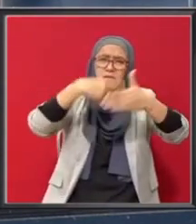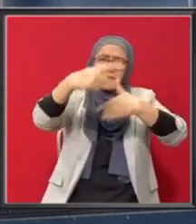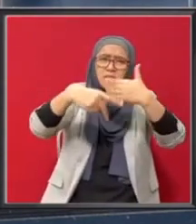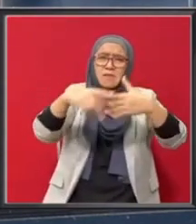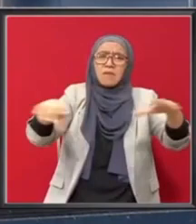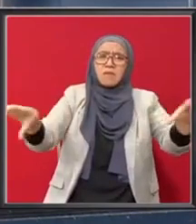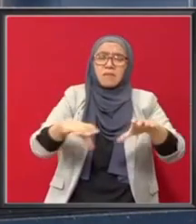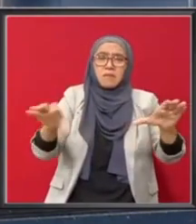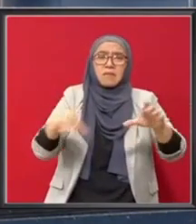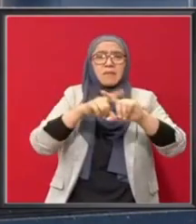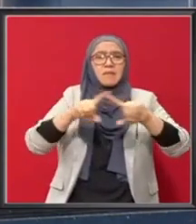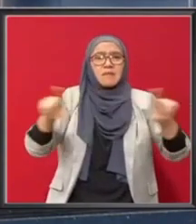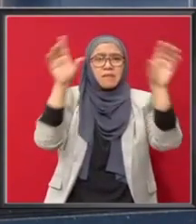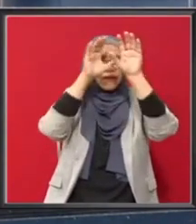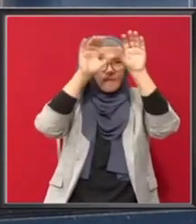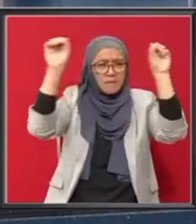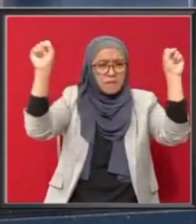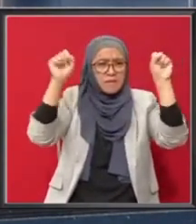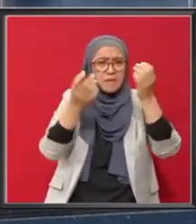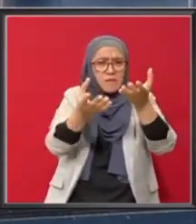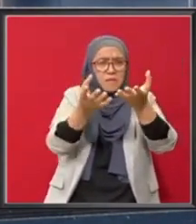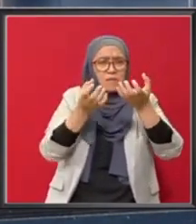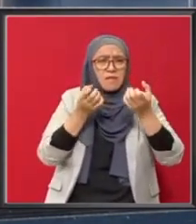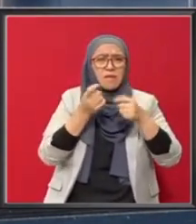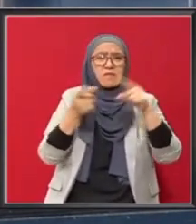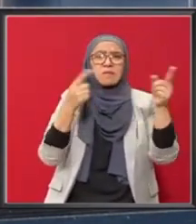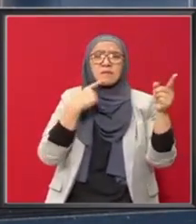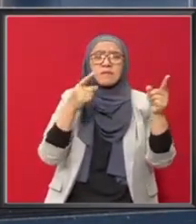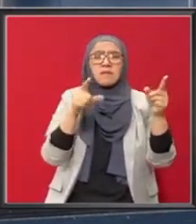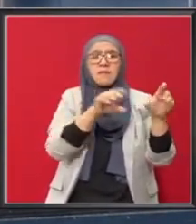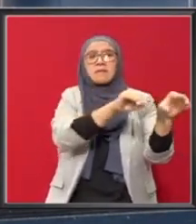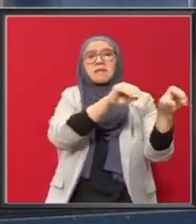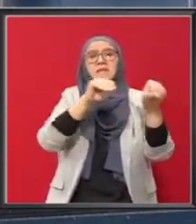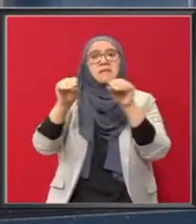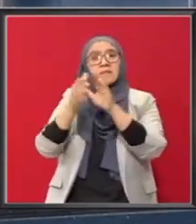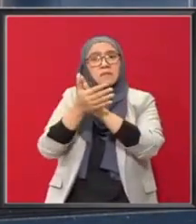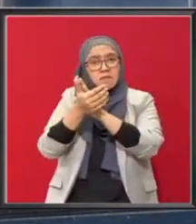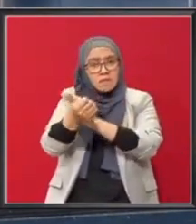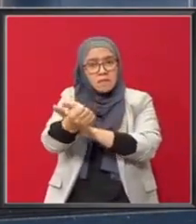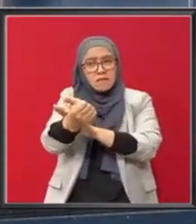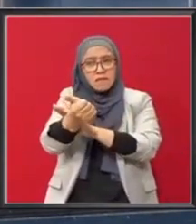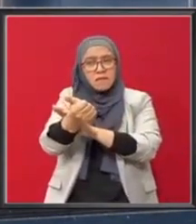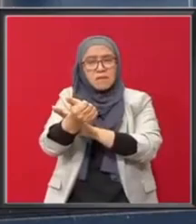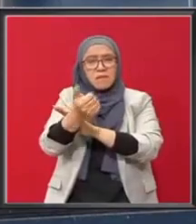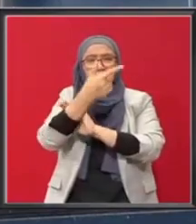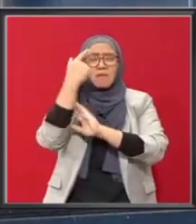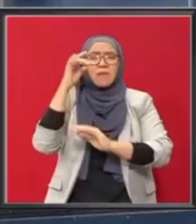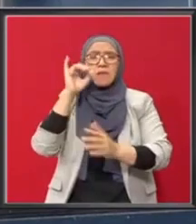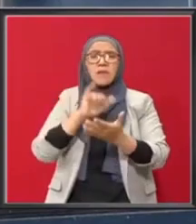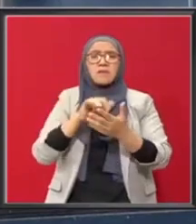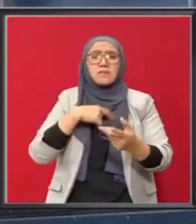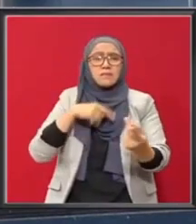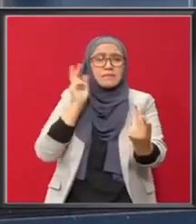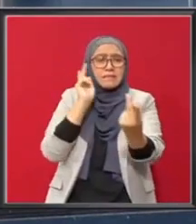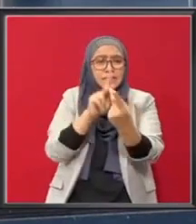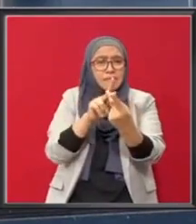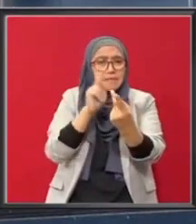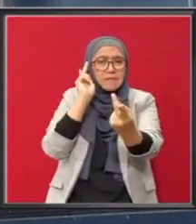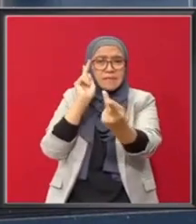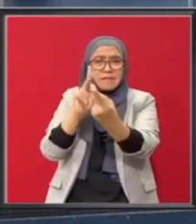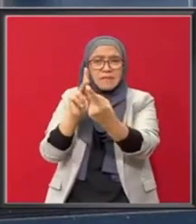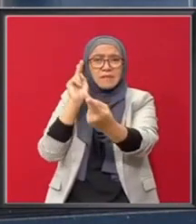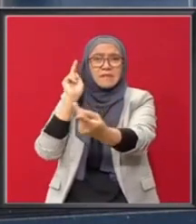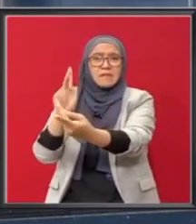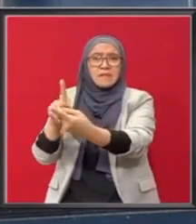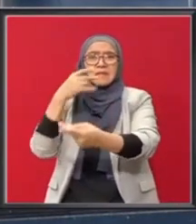eh tak pnim transferable skills dengan izin itu tidak ada Pak kepada Anang itu itu yang saya nak tanya